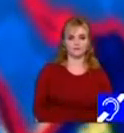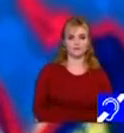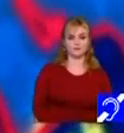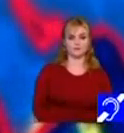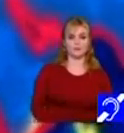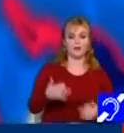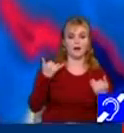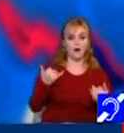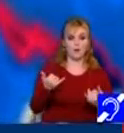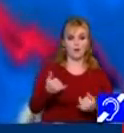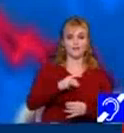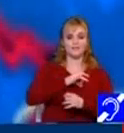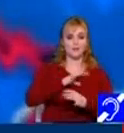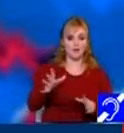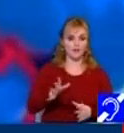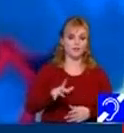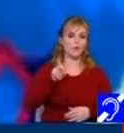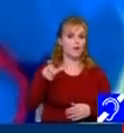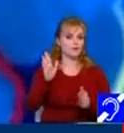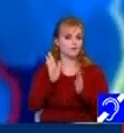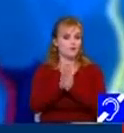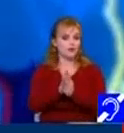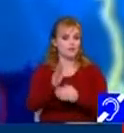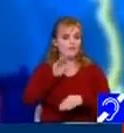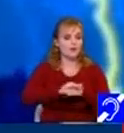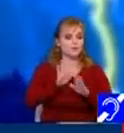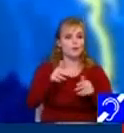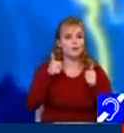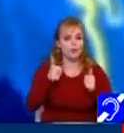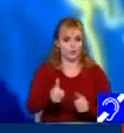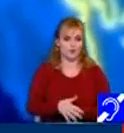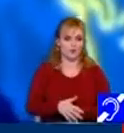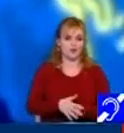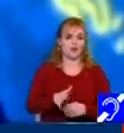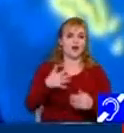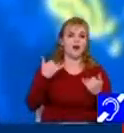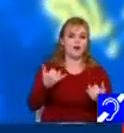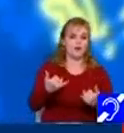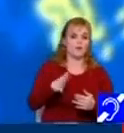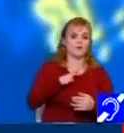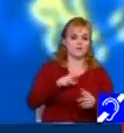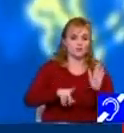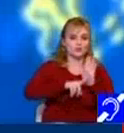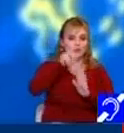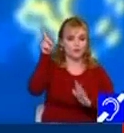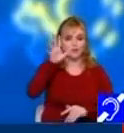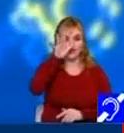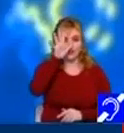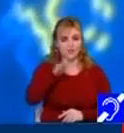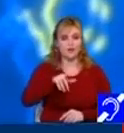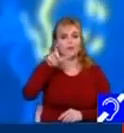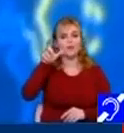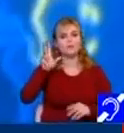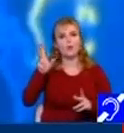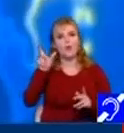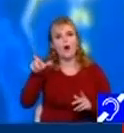În toiul sărbătorilor de iarnă, oamenii sunt îndemnați să facă fapte bune. Un târg de caritate este în desfășurare la Chișinău.